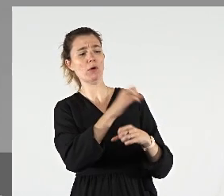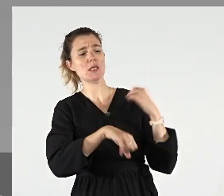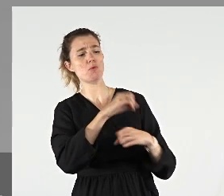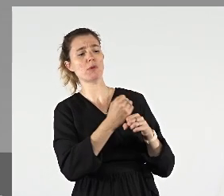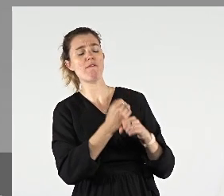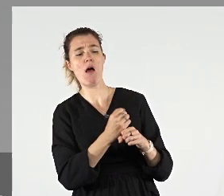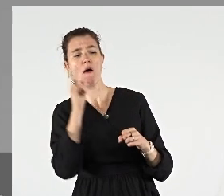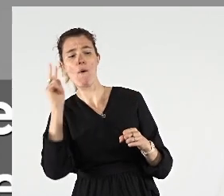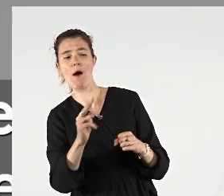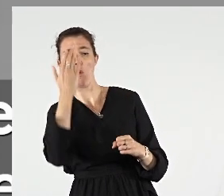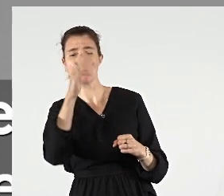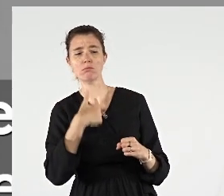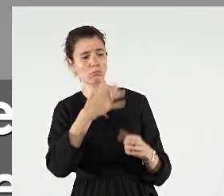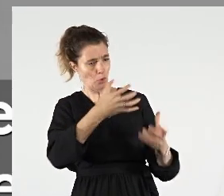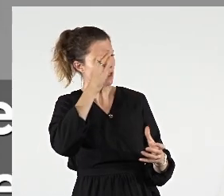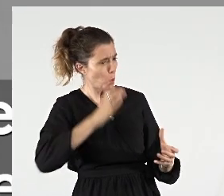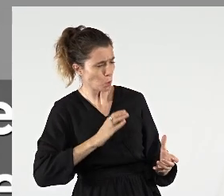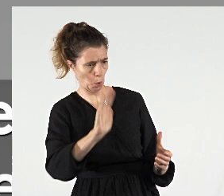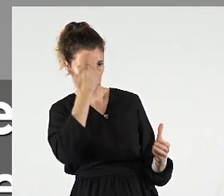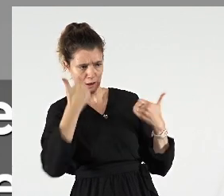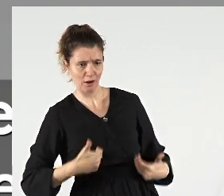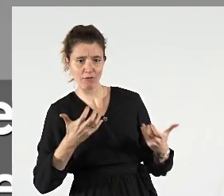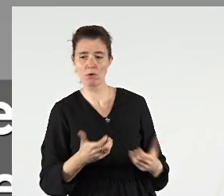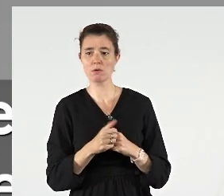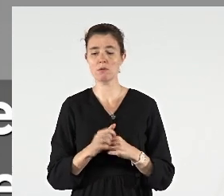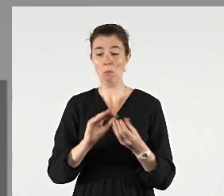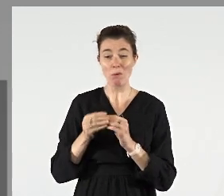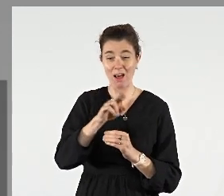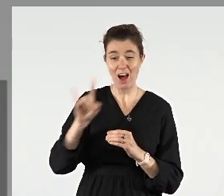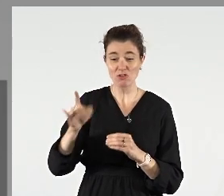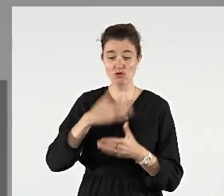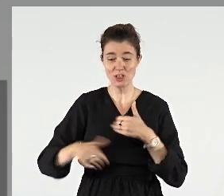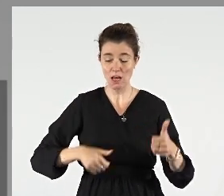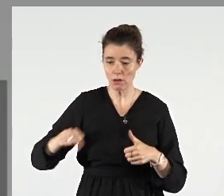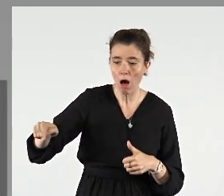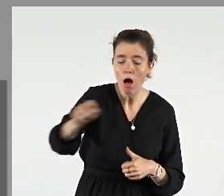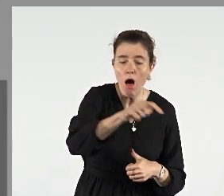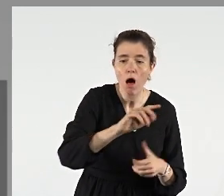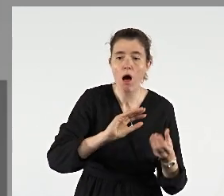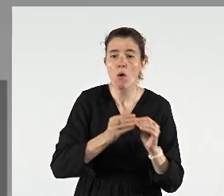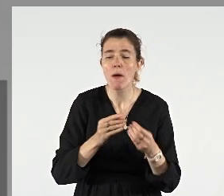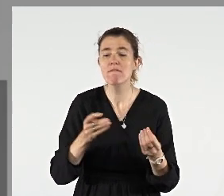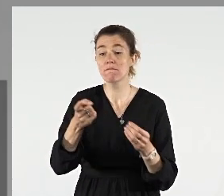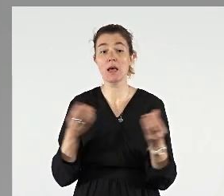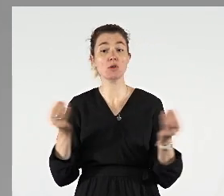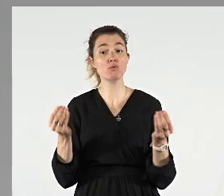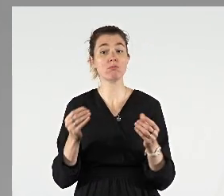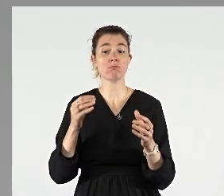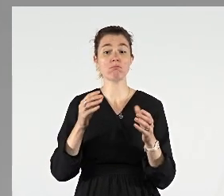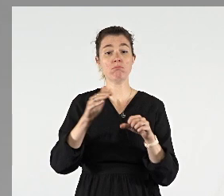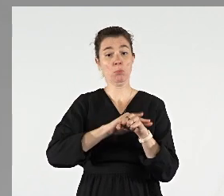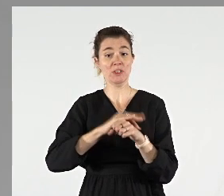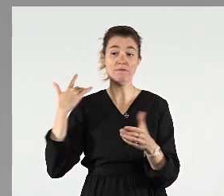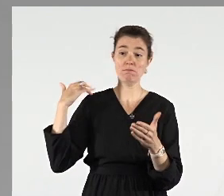reconnus. Les difficultés en ressources humaines constatées dans de nombreux services sont autant le résultat de facteurs historiques, manque de